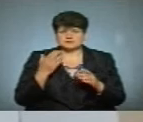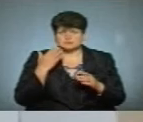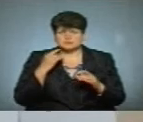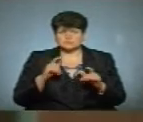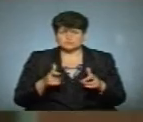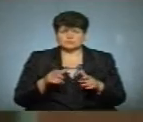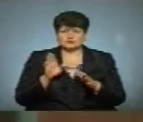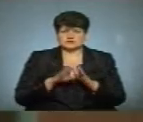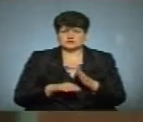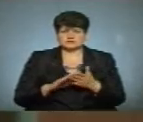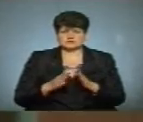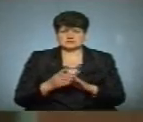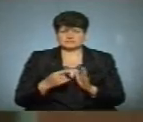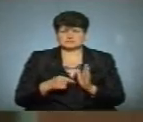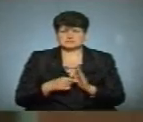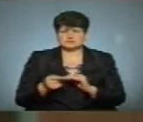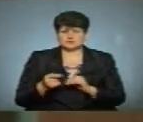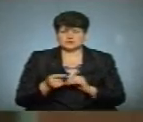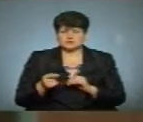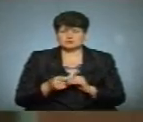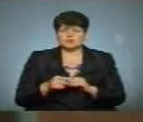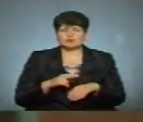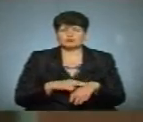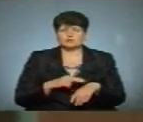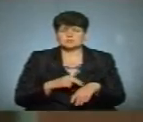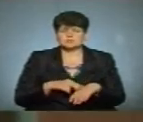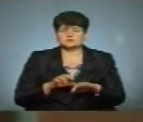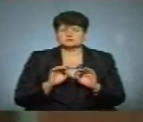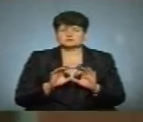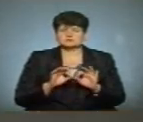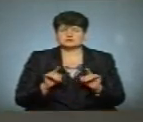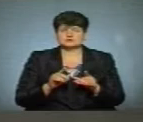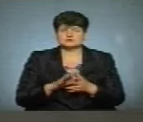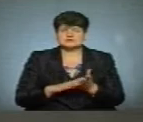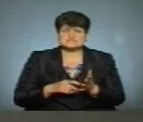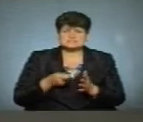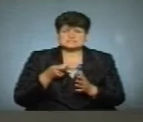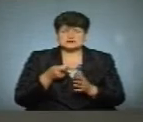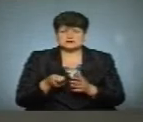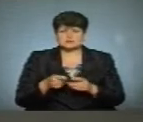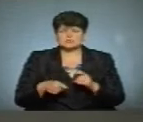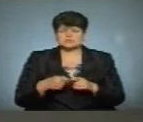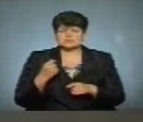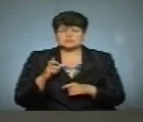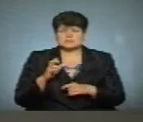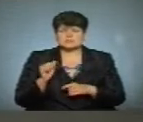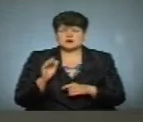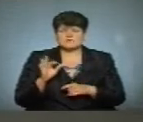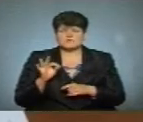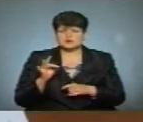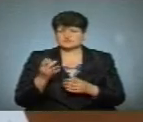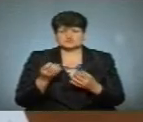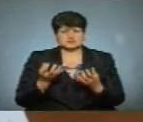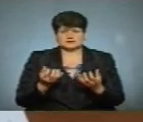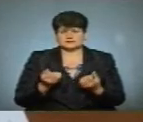місті Тернополі. Речник Нацполіції області Сергій Крета розповів, що заява про порушення карантину в Баворові до поліції ще